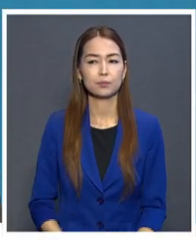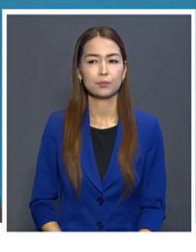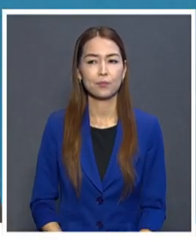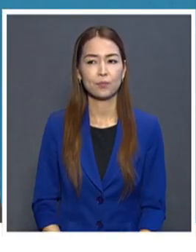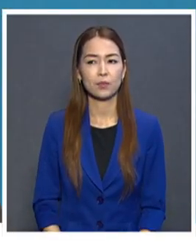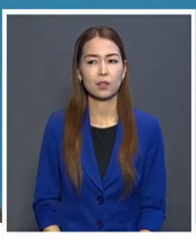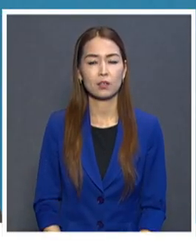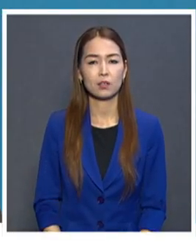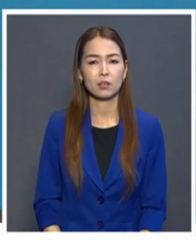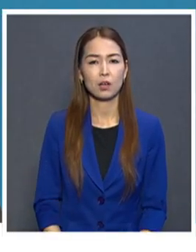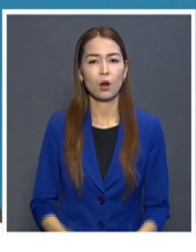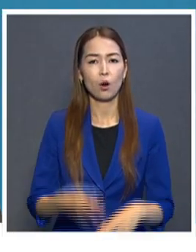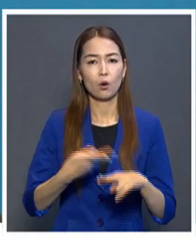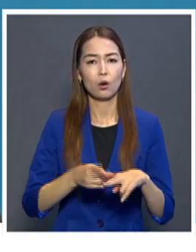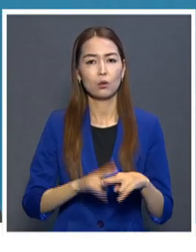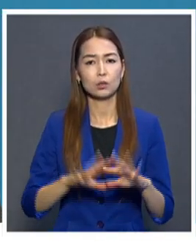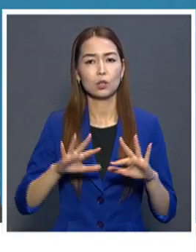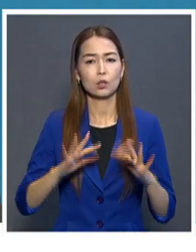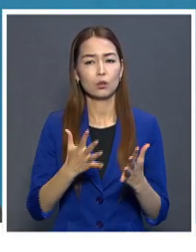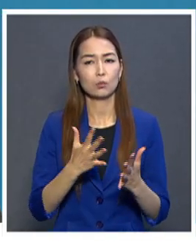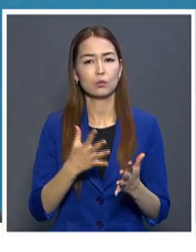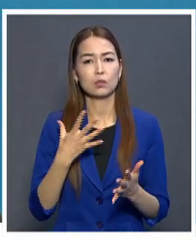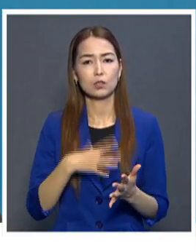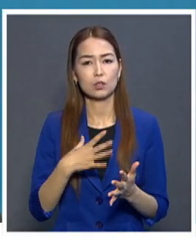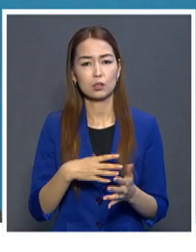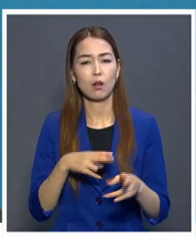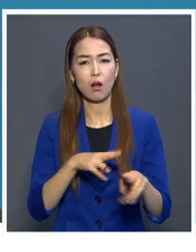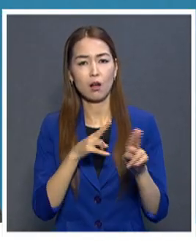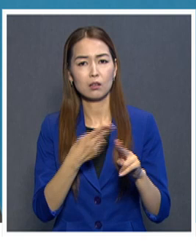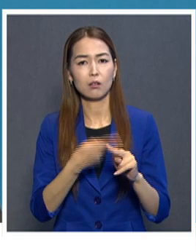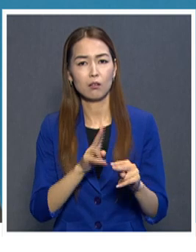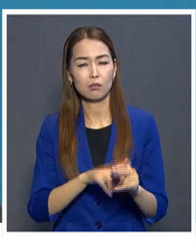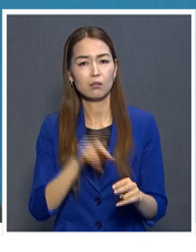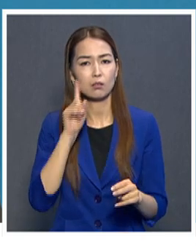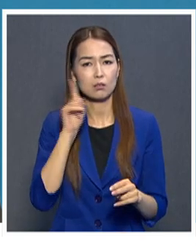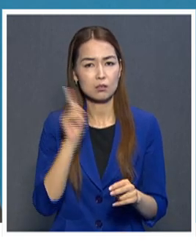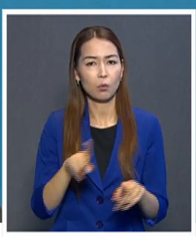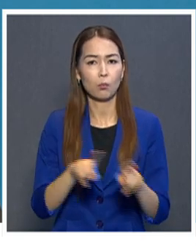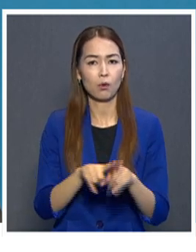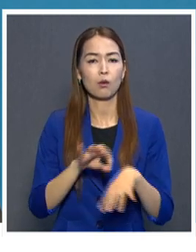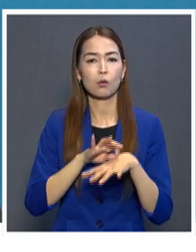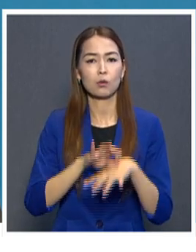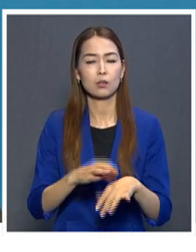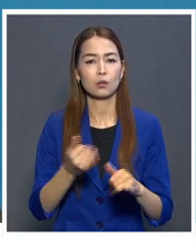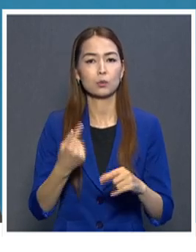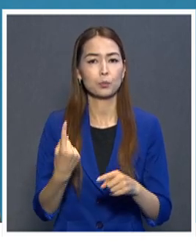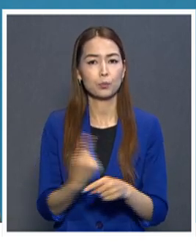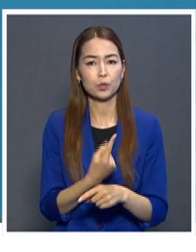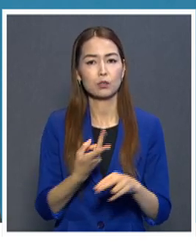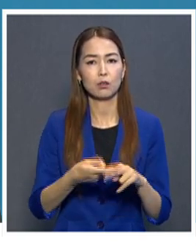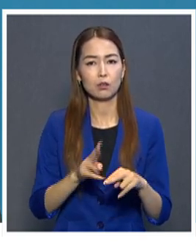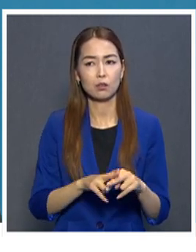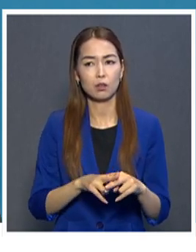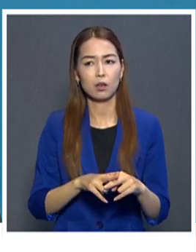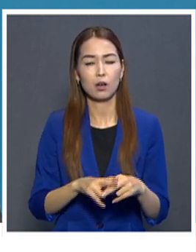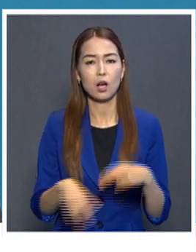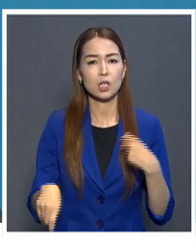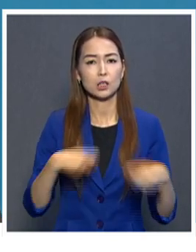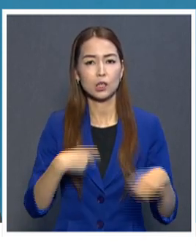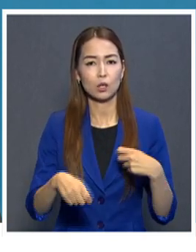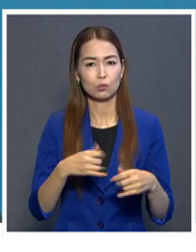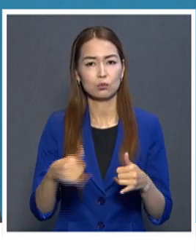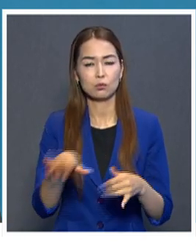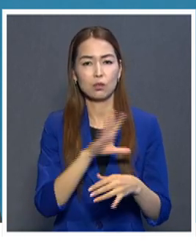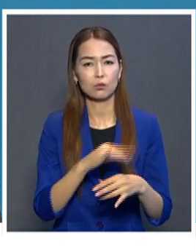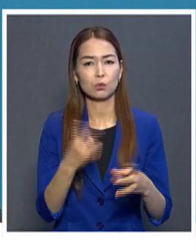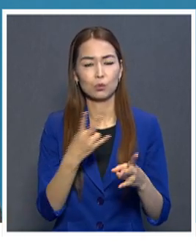Киіктерді не ғұрлым қорғаштаған сайын, со ғұрлым оны атқысы келетіндерде көбейіп жатқан сияқты. Бірінші кезекте оны сатудың жасырын жолдарын